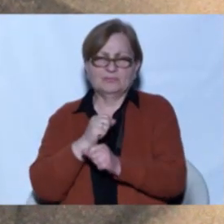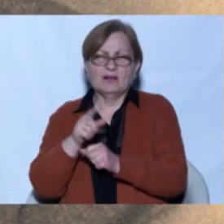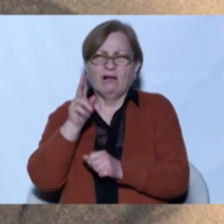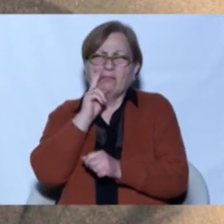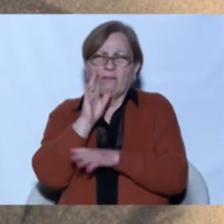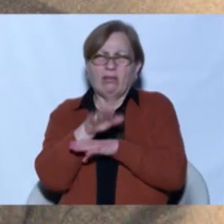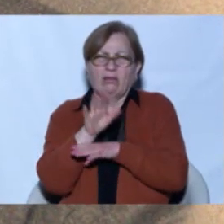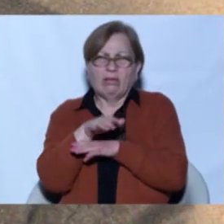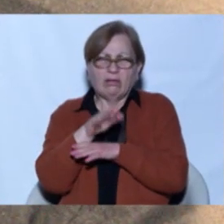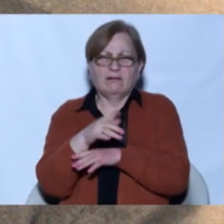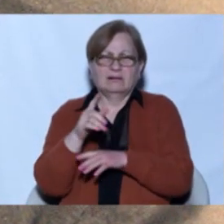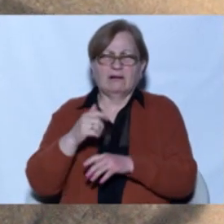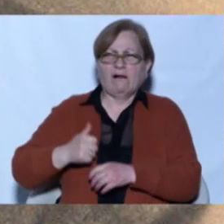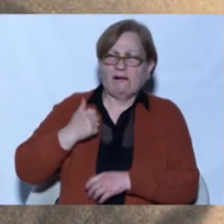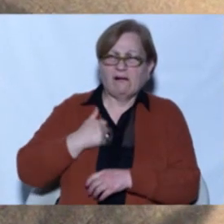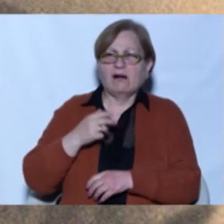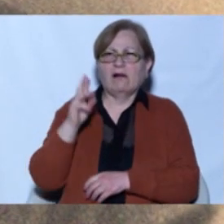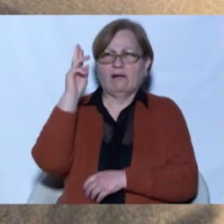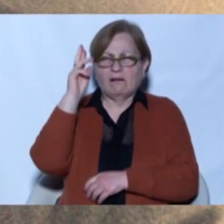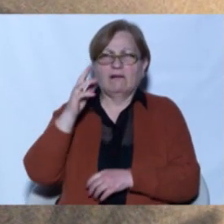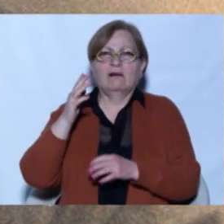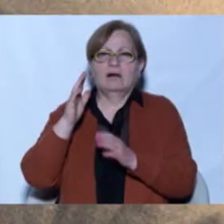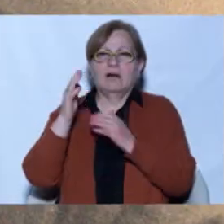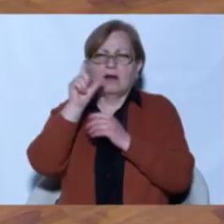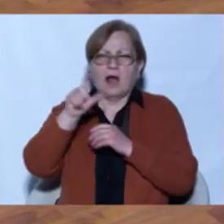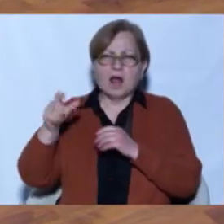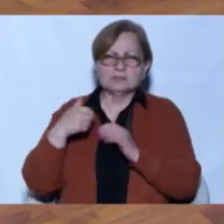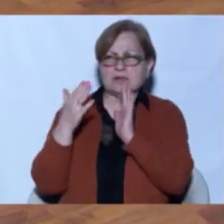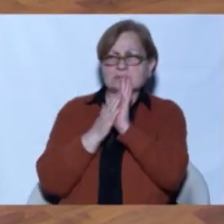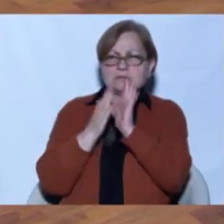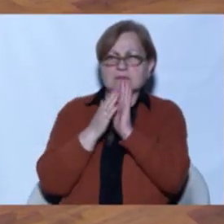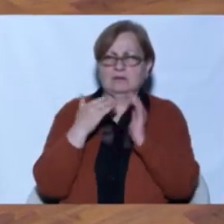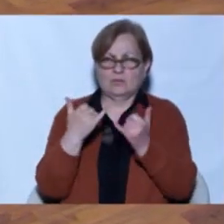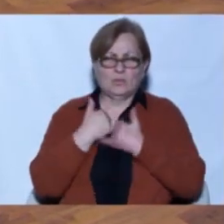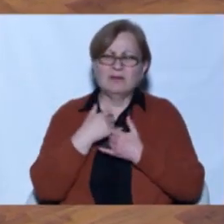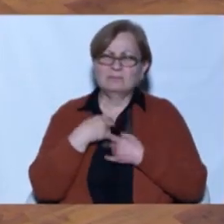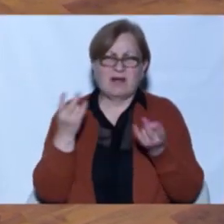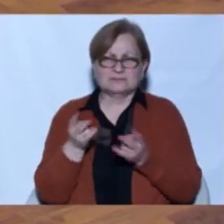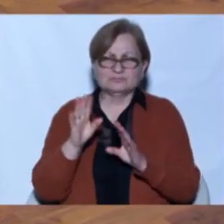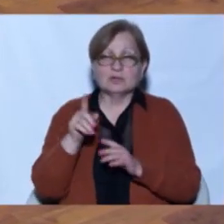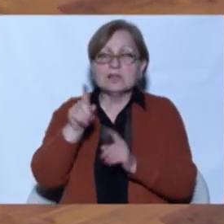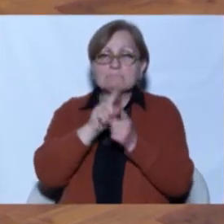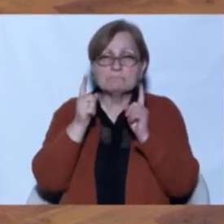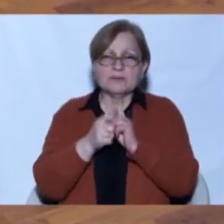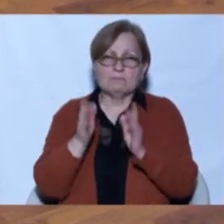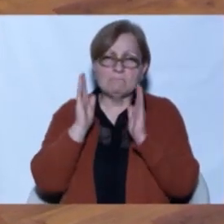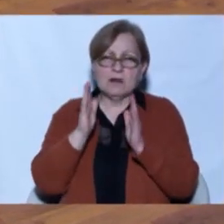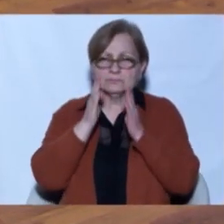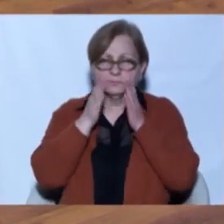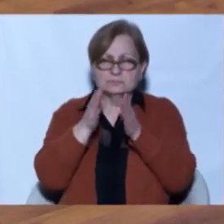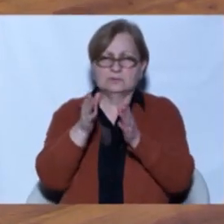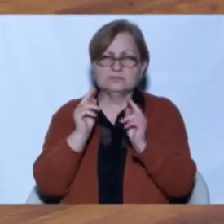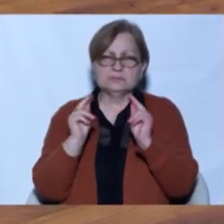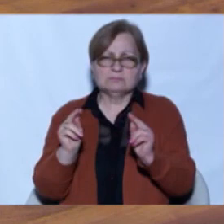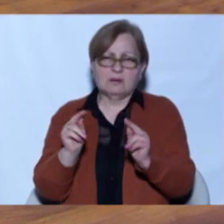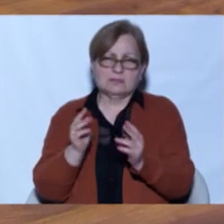იყო არა მაინც და მაინც აღიარება, არა დაფასება, არამედ ერთგულება და წმინდა სიტყვი, სიმართლის